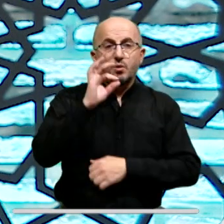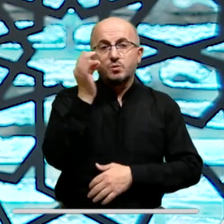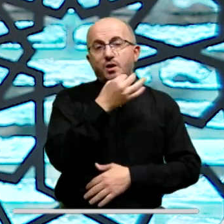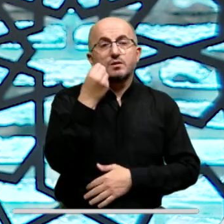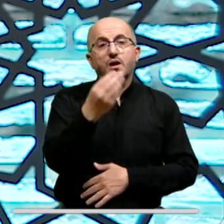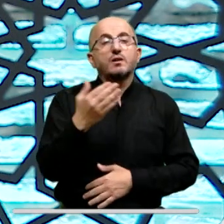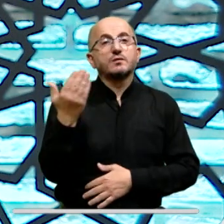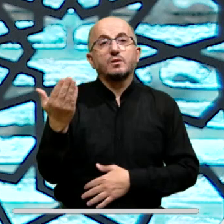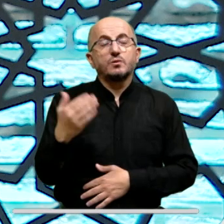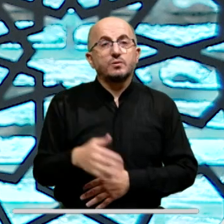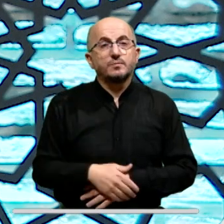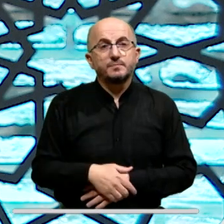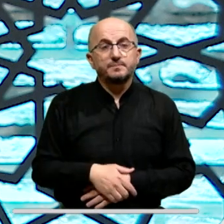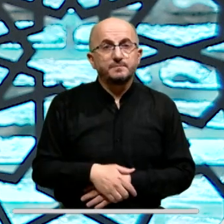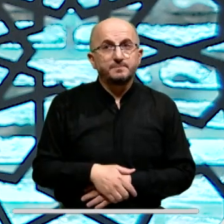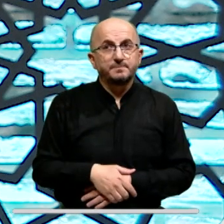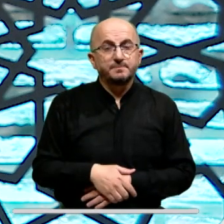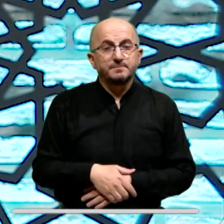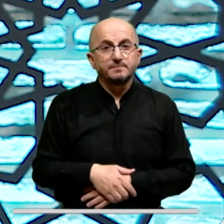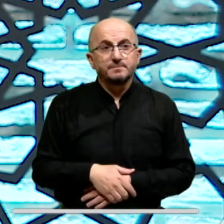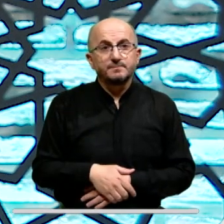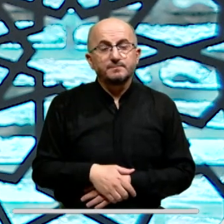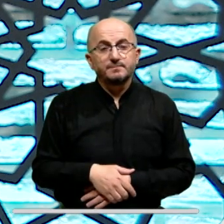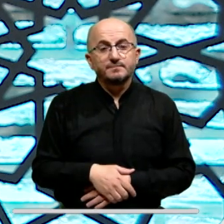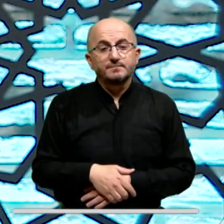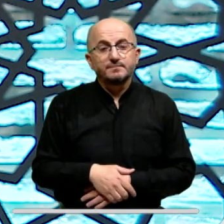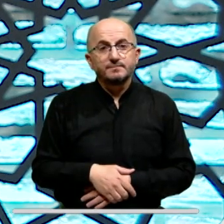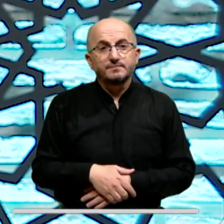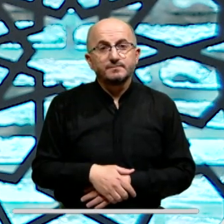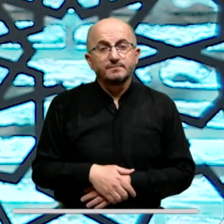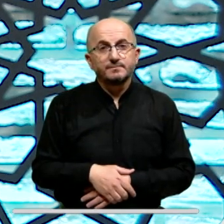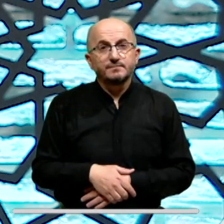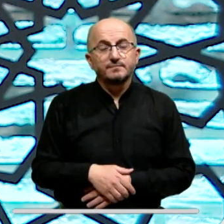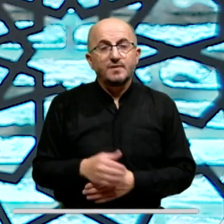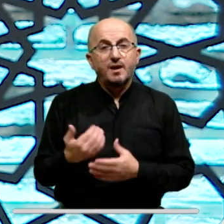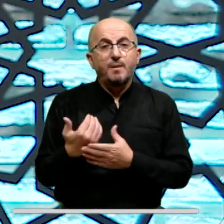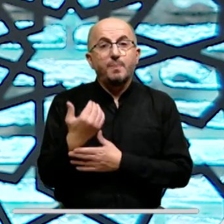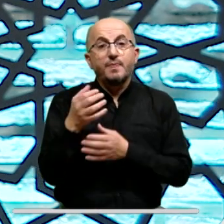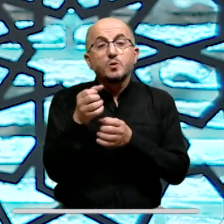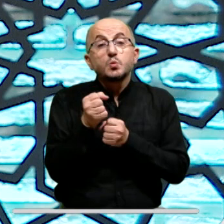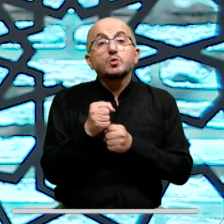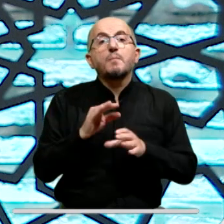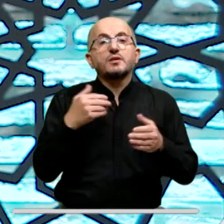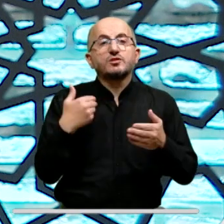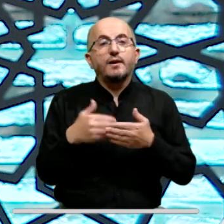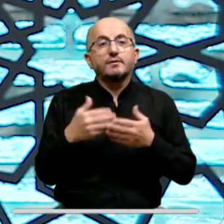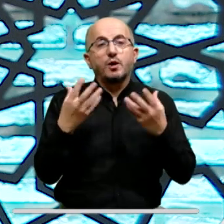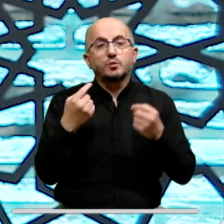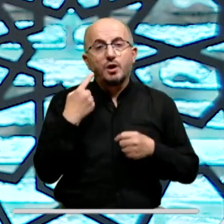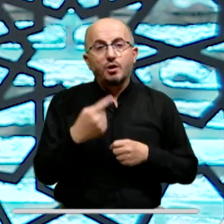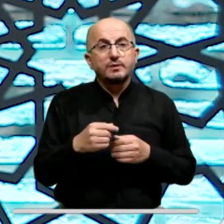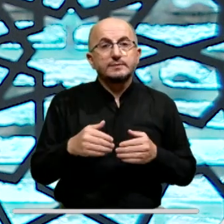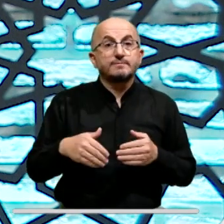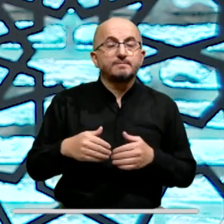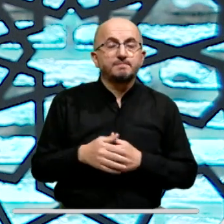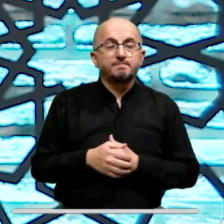diliyorum. Demans hastalığı. Aslında şeyi sormadık mesela ama tabii abdest tutamayacak kadar olduğuna göre demek ki ileri